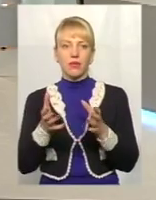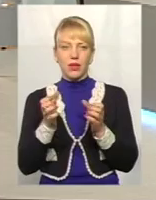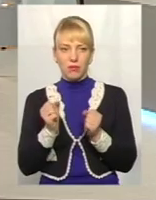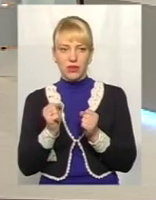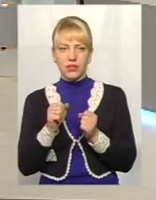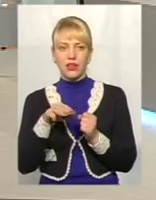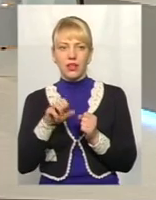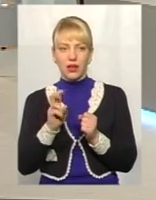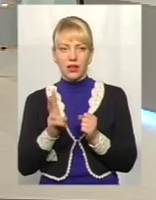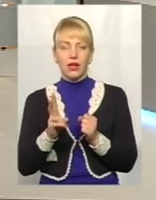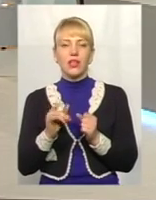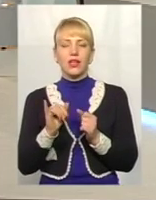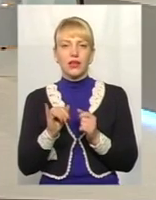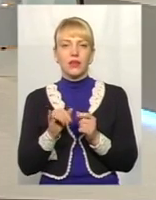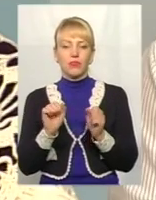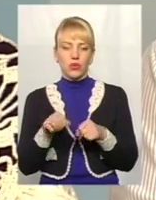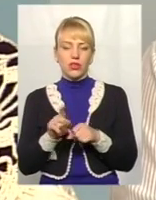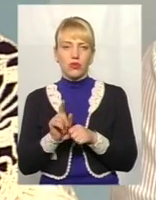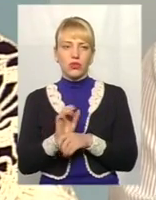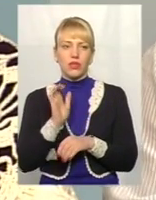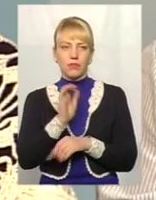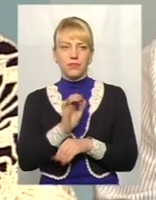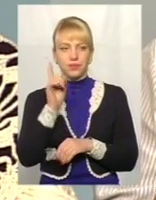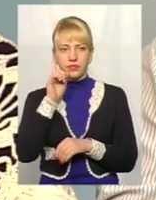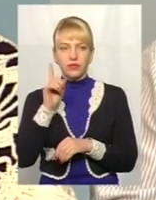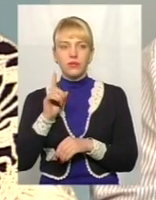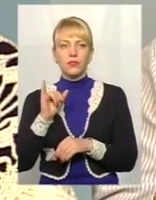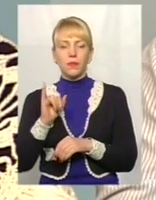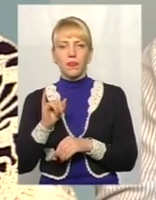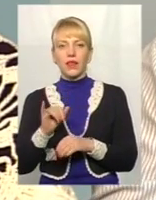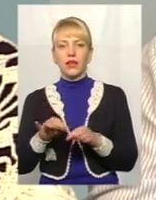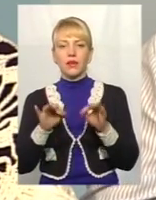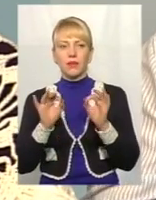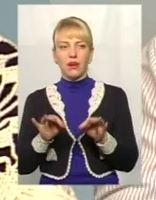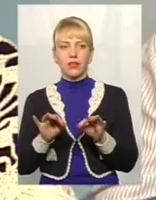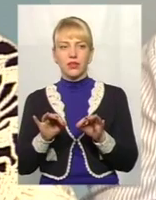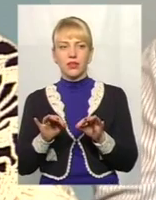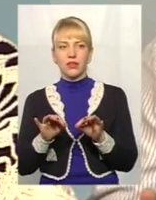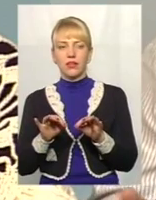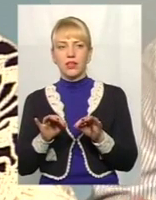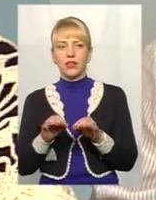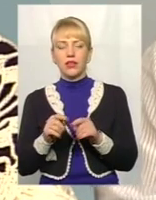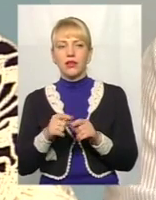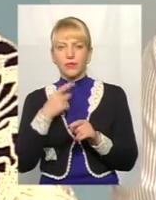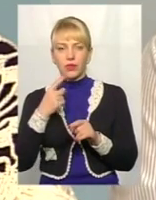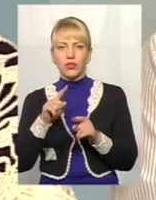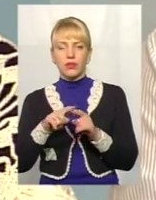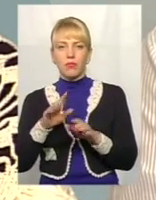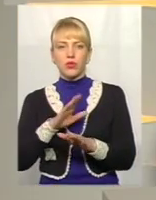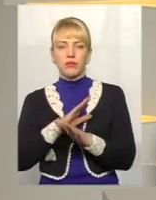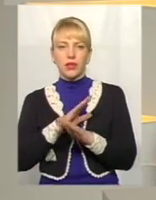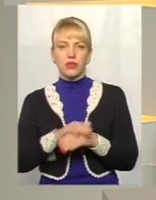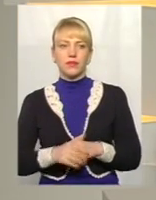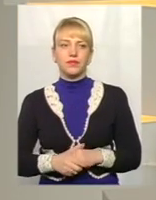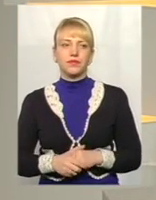так. Ну, і також їх можна відправляти до Яд Вашему. Тоді праведник, якби, ну, зазначається, що це посмертно. А,